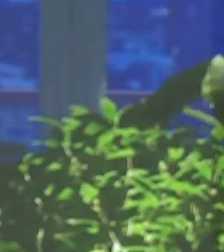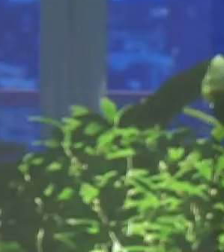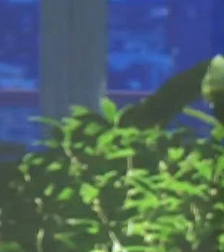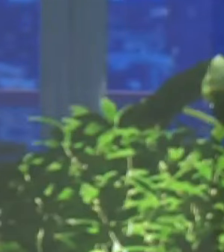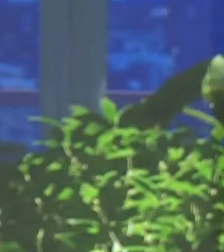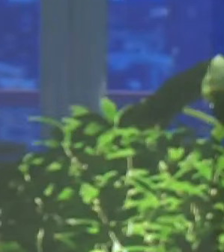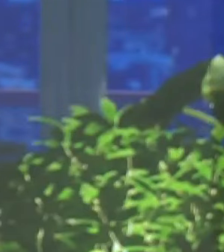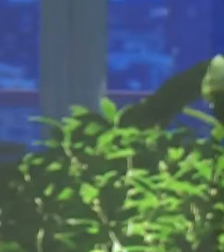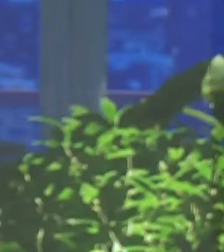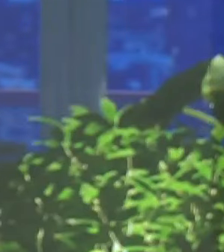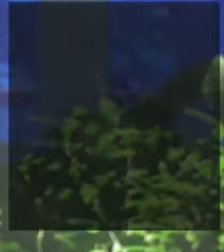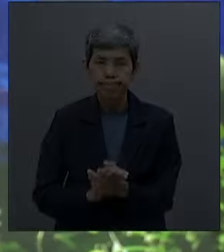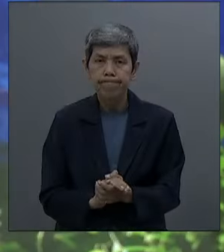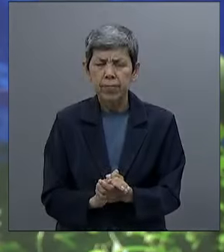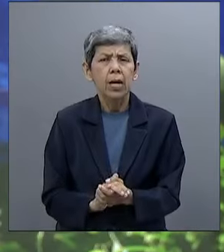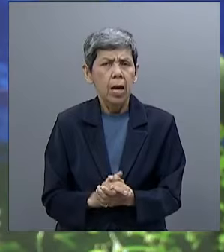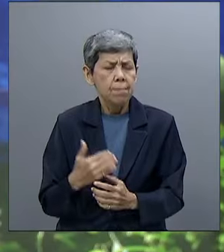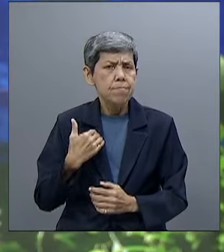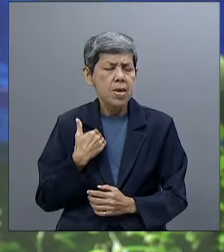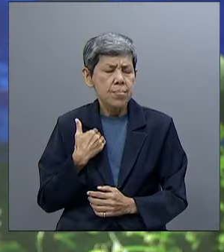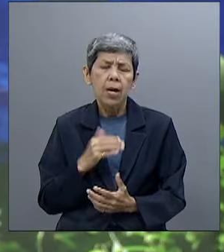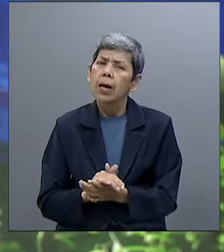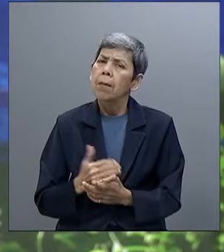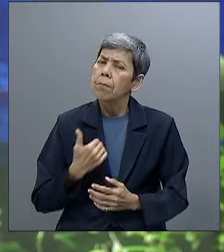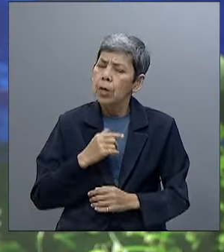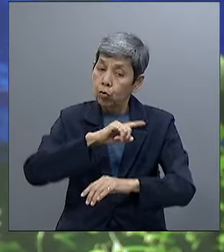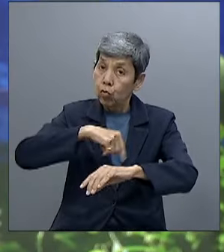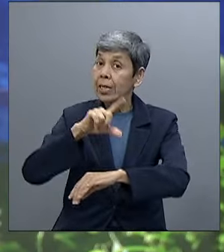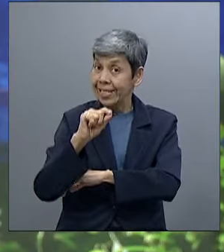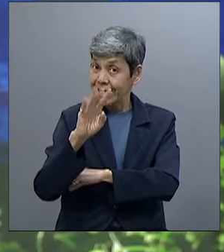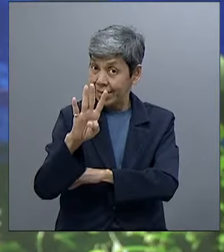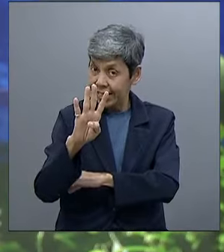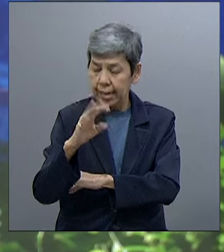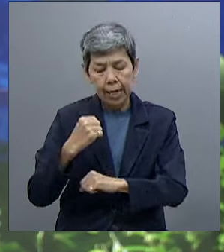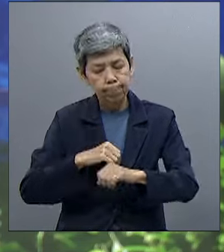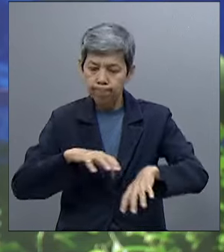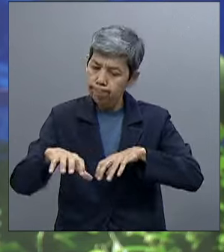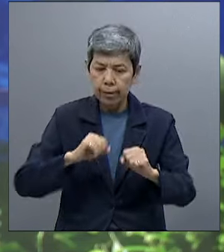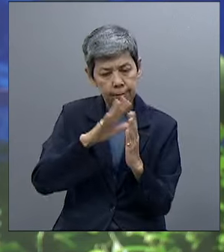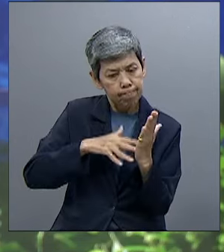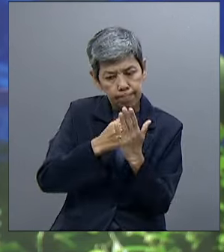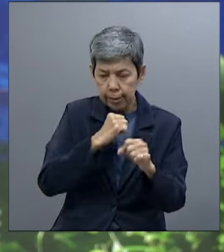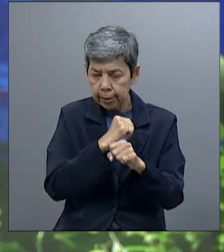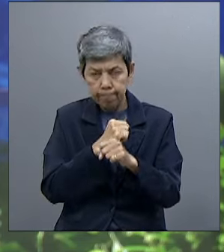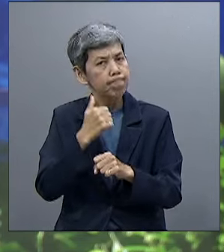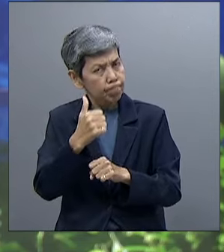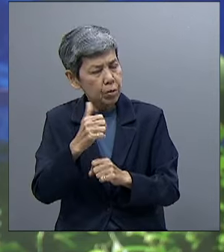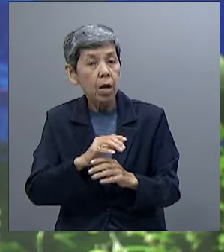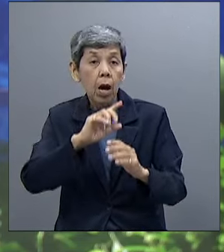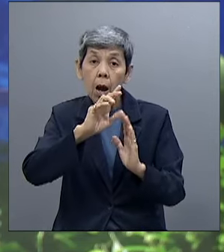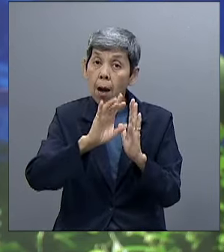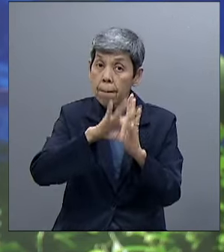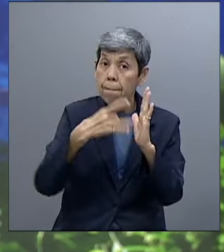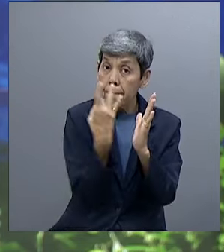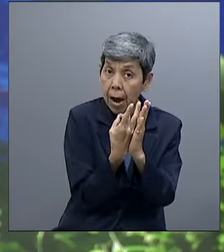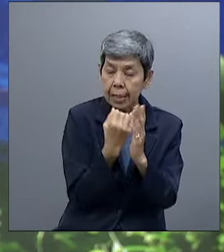รู้ทันกันได้ครับคุณผู้ชมครับเบอกว่าวันนึงเนี่ยมี 24ชมงเราควรบริหารจัดการให้ได้คุ้มค่ามากที่สุด 8ชั่วโมงแรกนะครับ